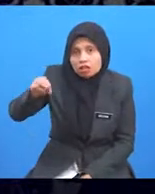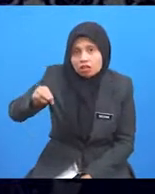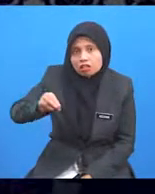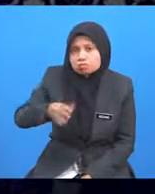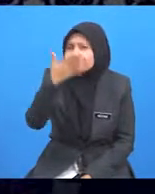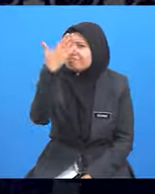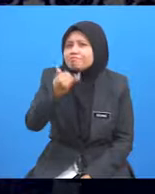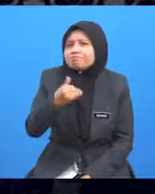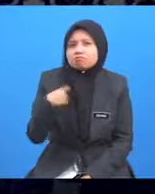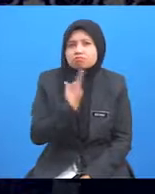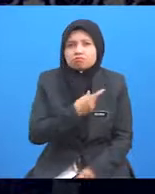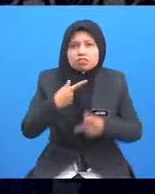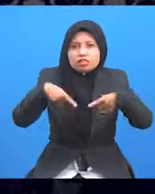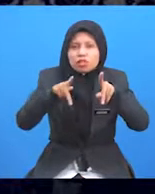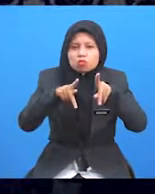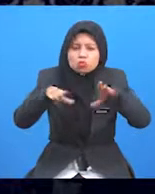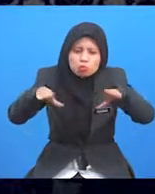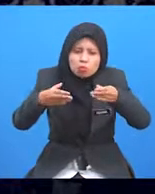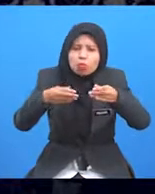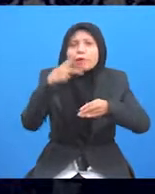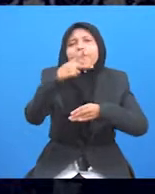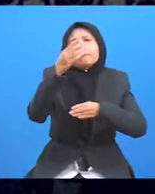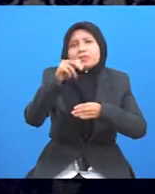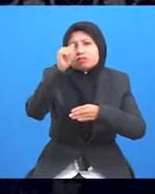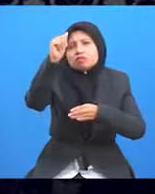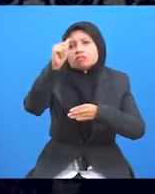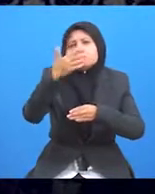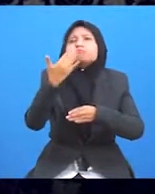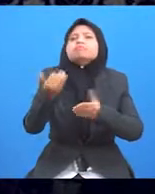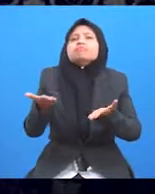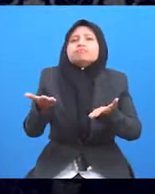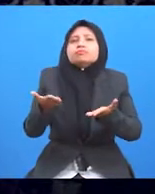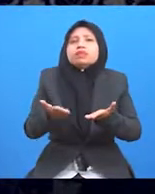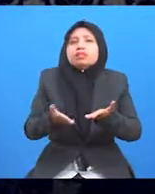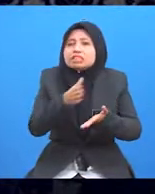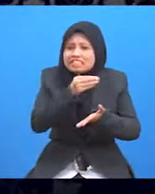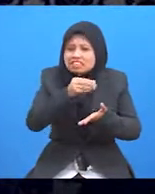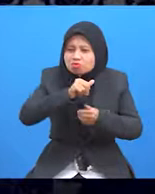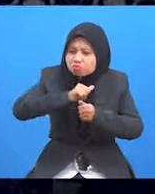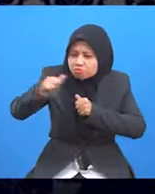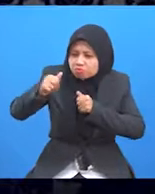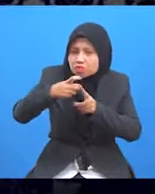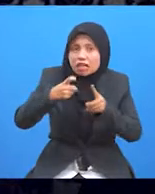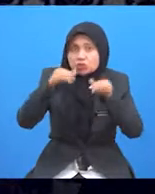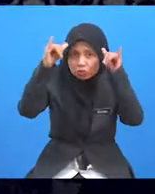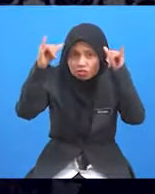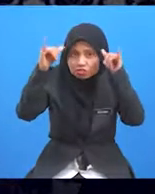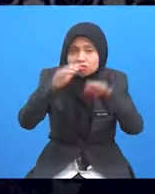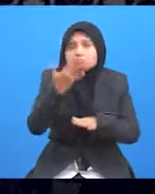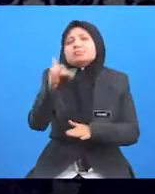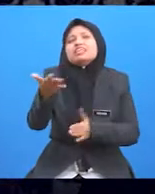Allah Subhanahu Wa Taala dan menjauhi hasutan syaitan? Ya, kerana kita